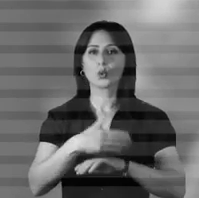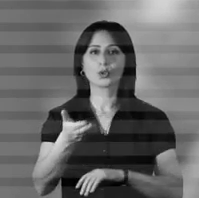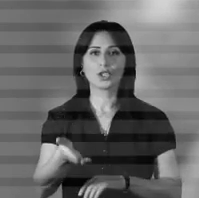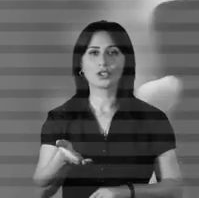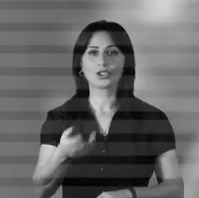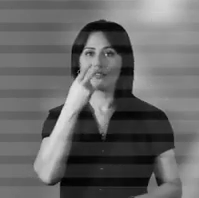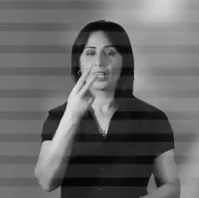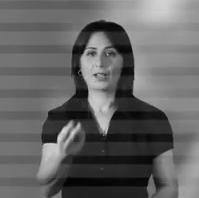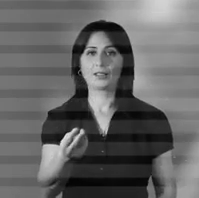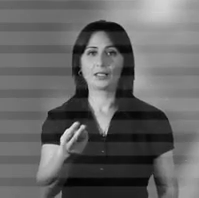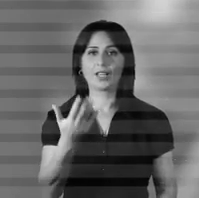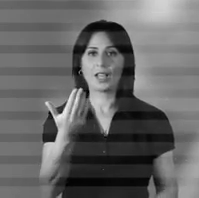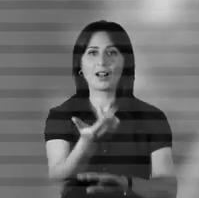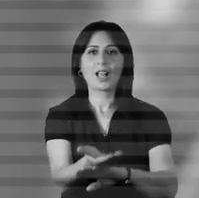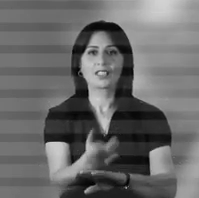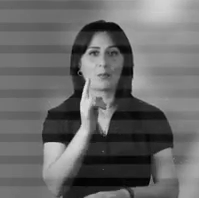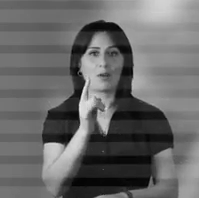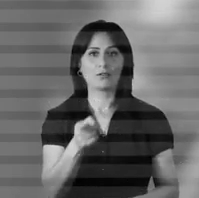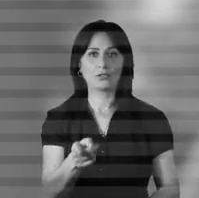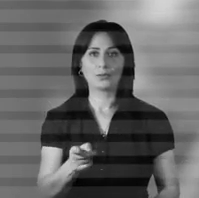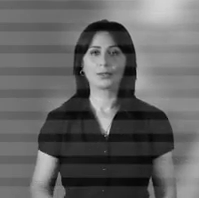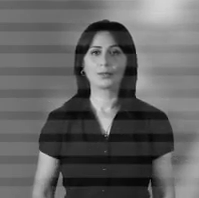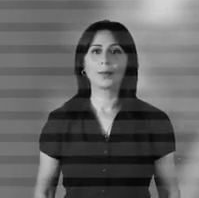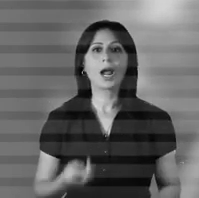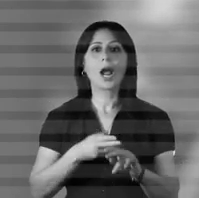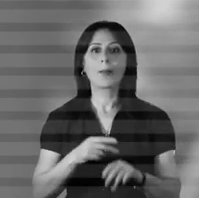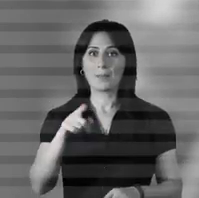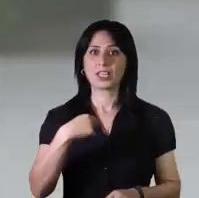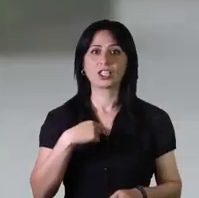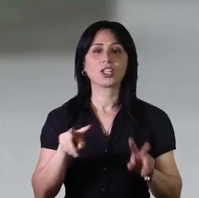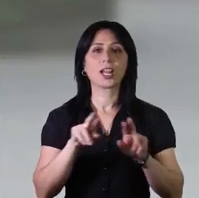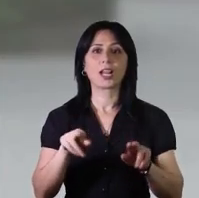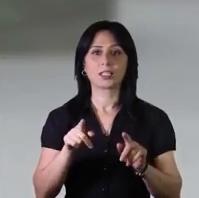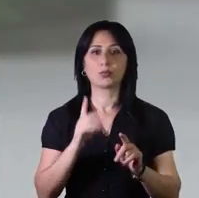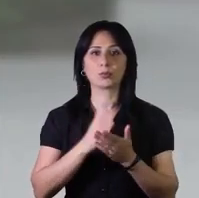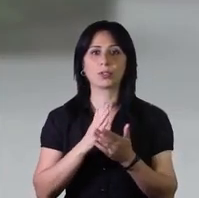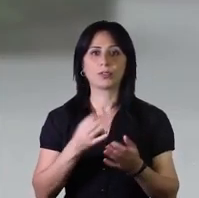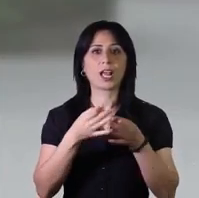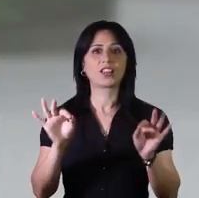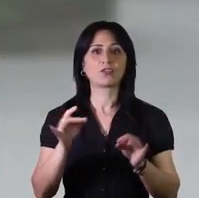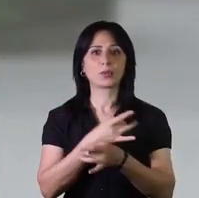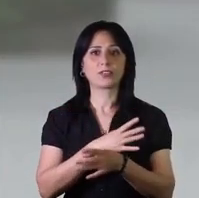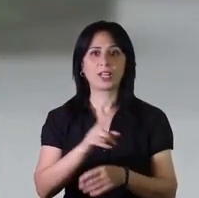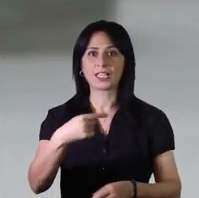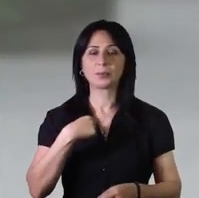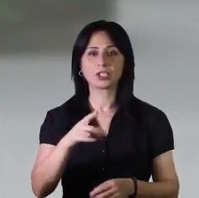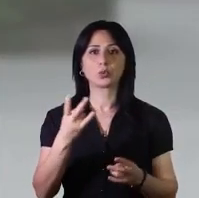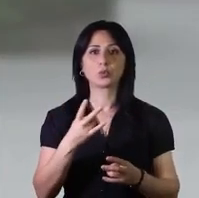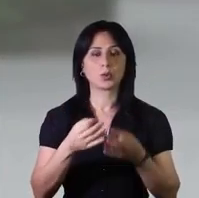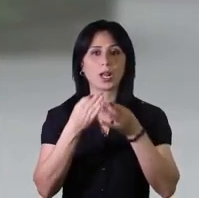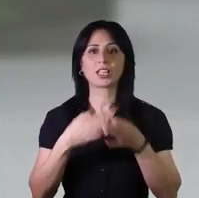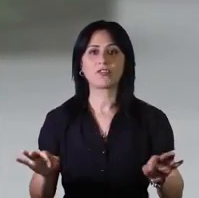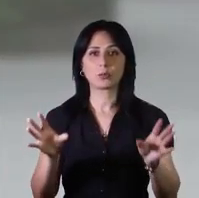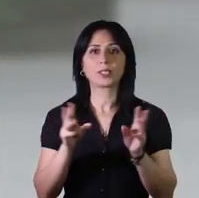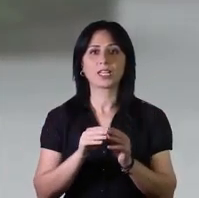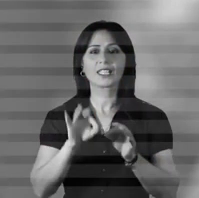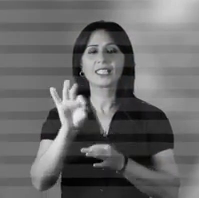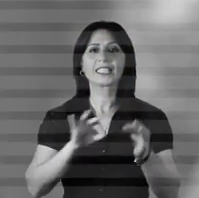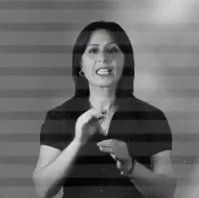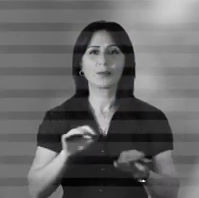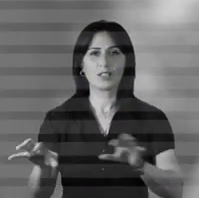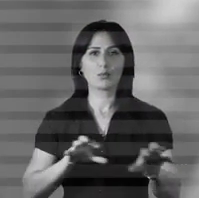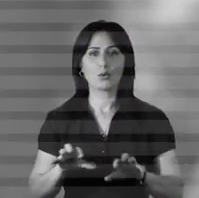გვადარდებს, როდესაც ქუჩაში ხედავთ ხელგაცრულ ბავშვებს. ამიტომ მე და შენ ერთად უნდა გავთავისუფლდეთ სიღარიბისგან. მე და შენ ერთად